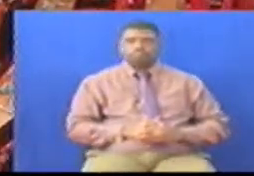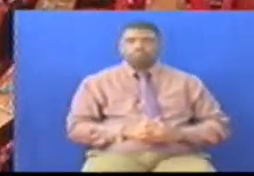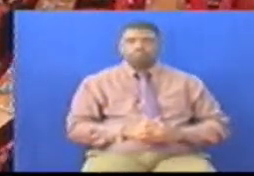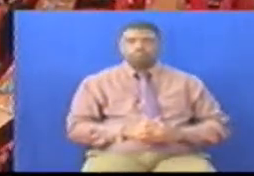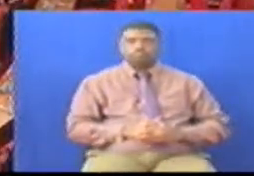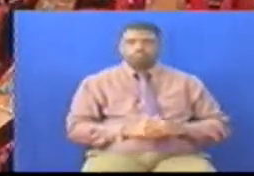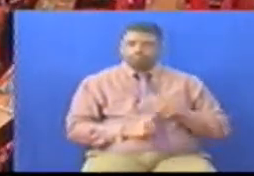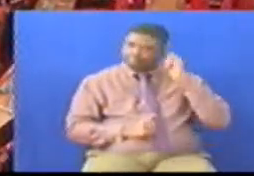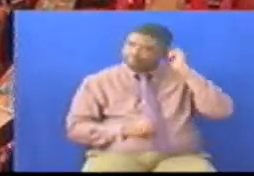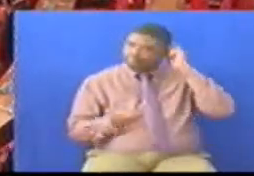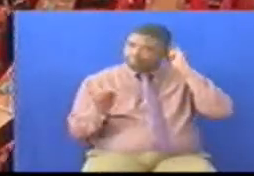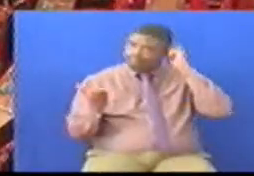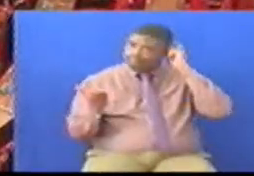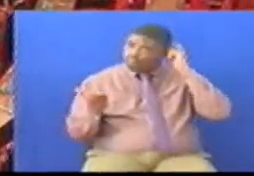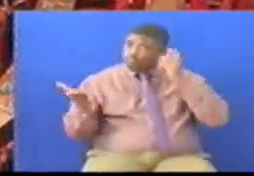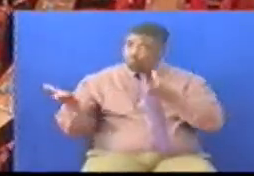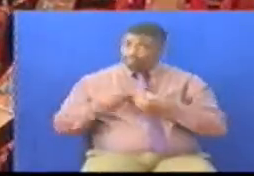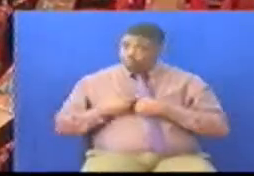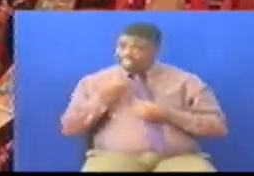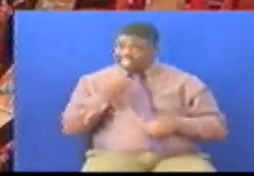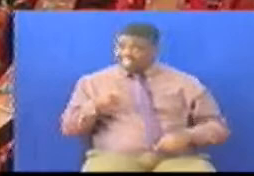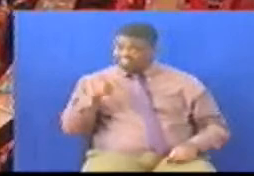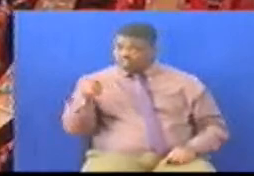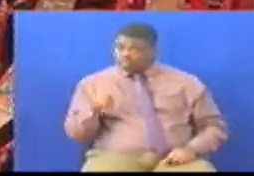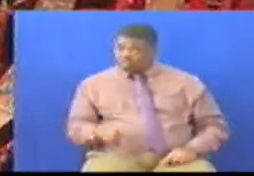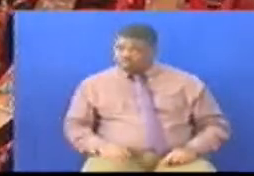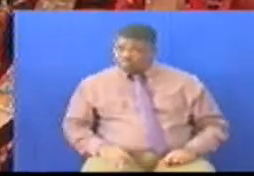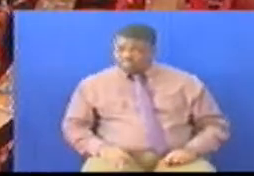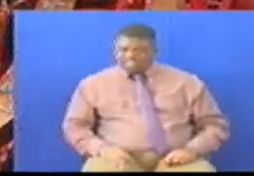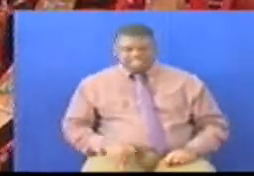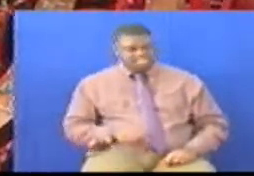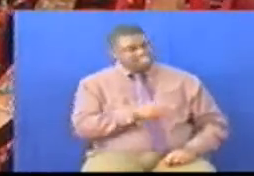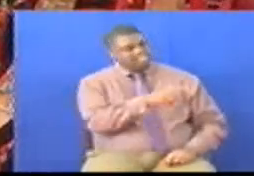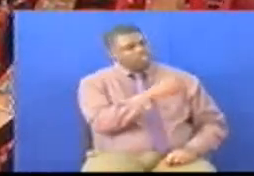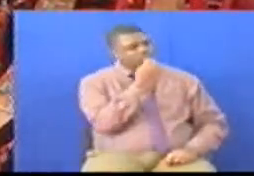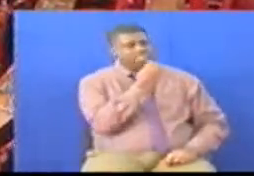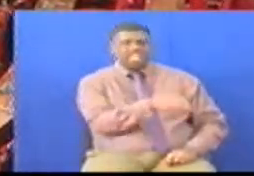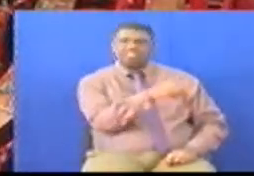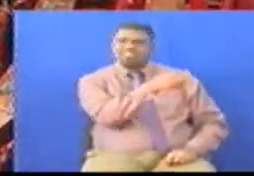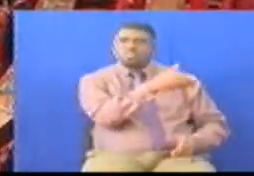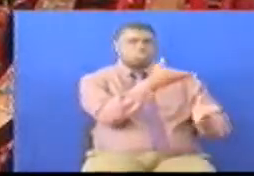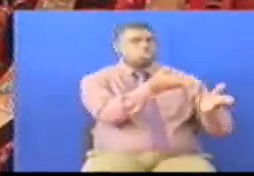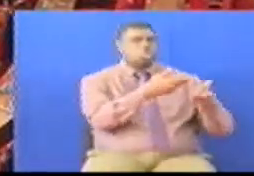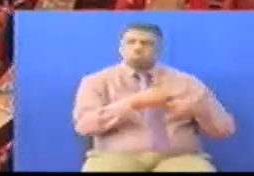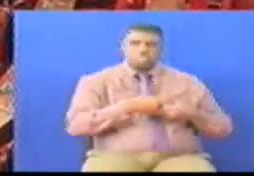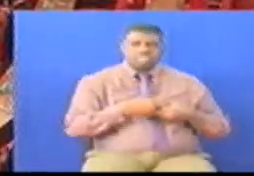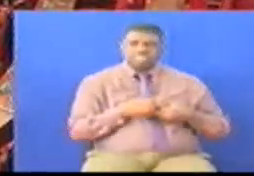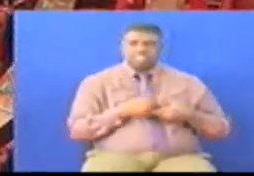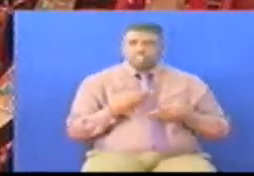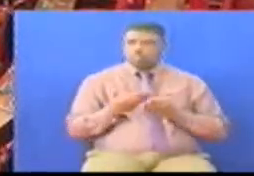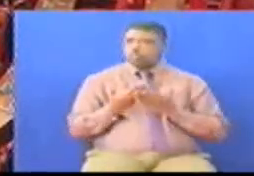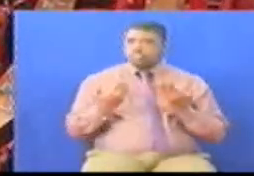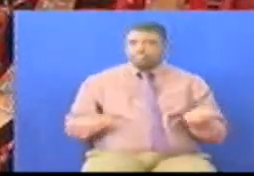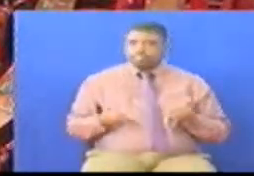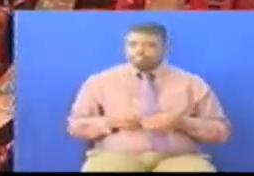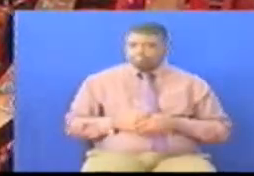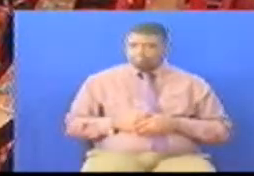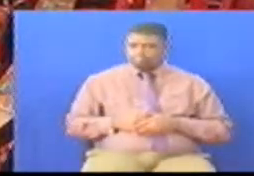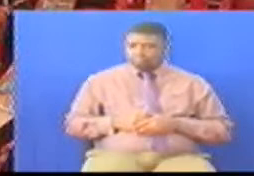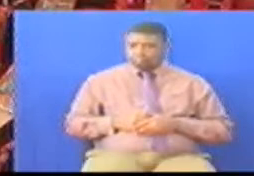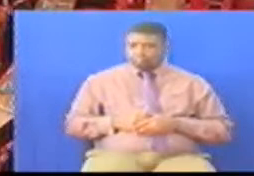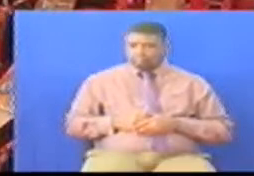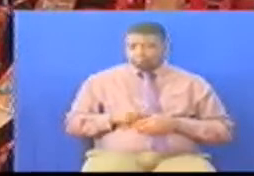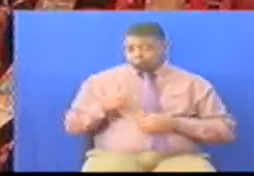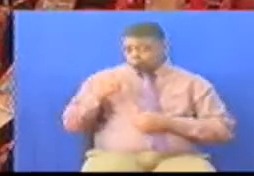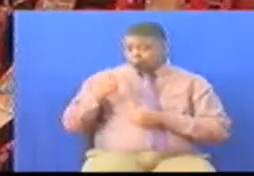Mheshimiwa Musambaru, unapokea taarifa hiyo? Mheshimiwa, taarifa hiyo mimi siipokei, kwa sababu Mheshimiwa, baada ya kuwa